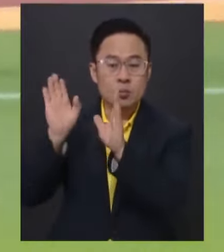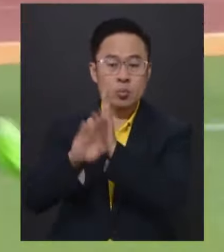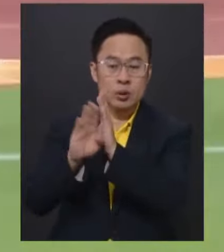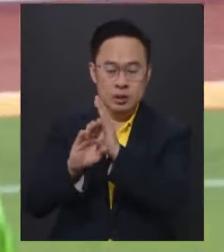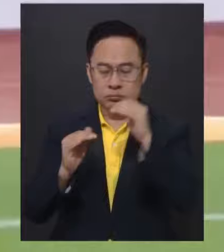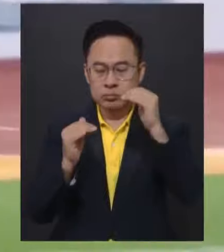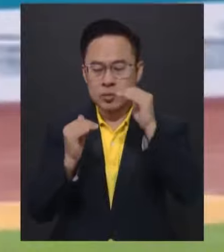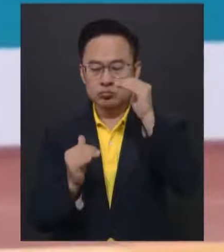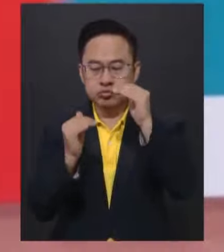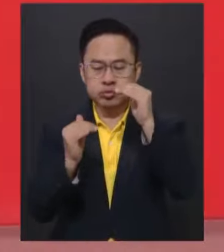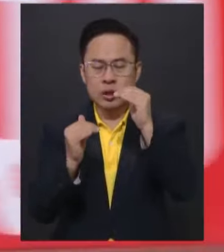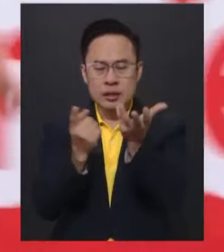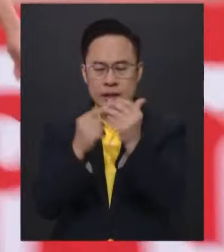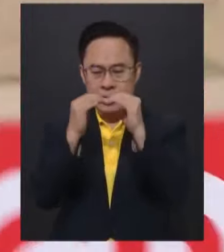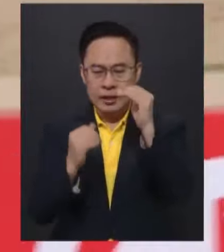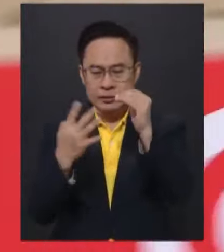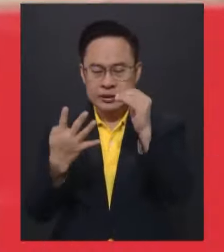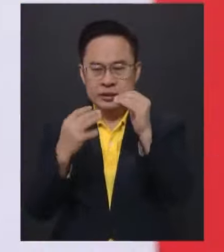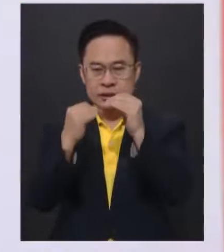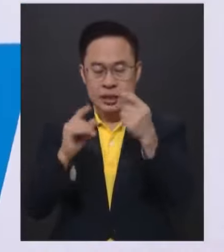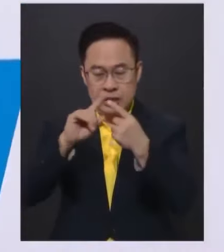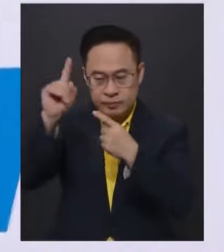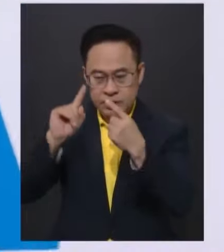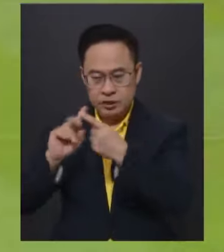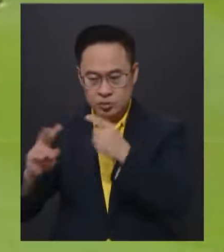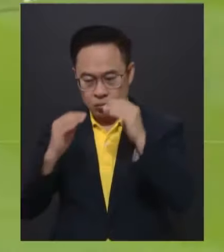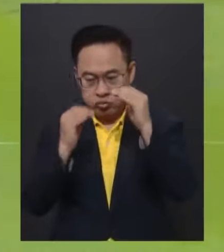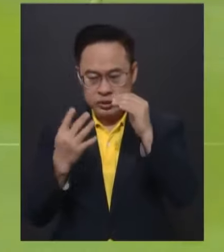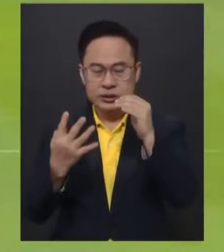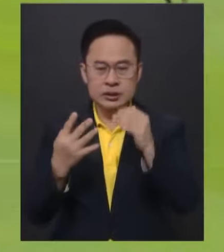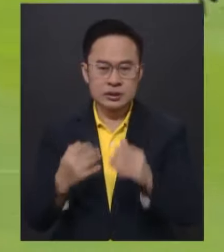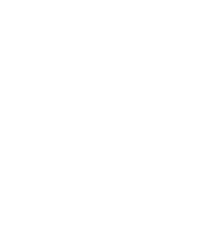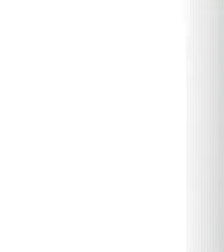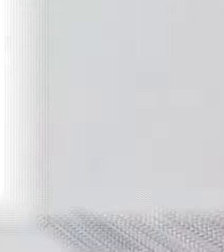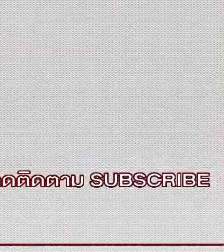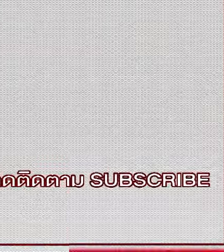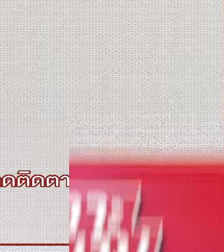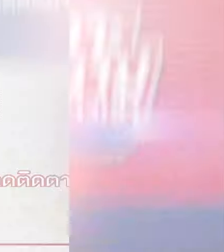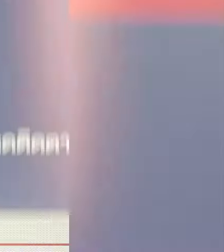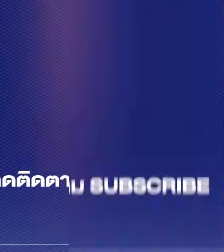ฝูงที่มี53คะแนนอยู่4แต้มแต่ว่าแบงคอกก็ยังแข่งน้อยกว่า1นัดนะครับ